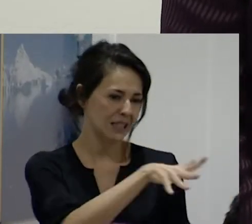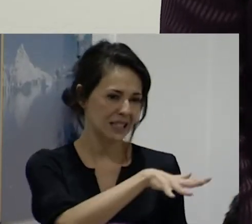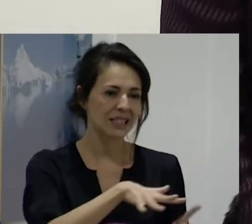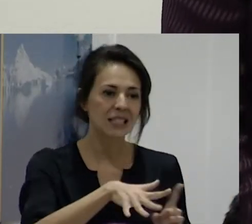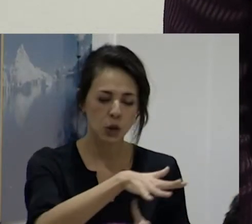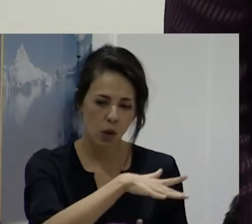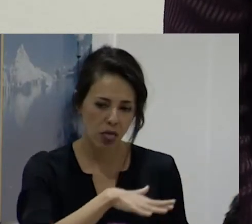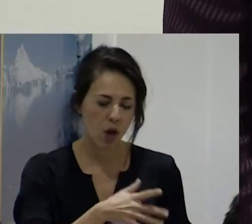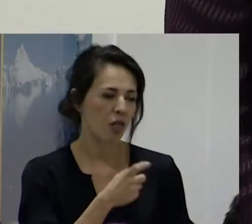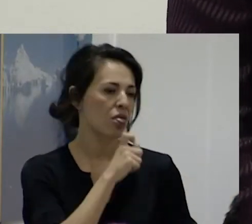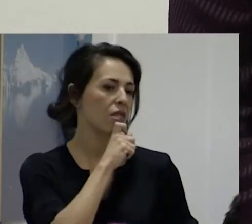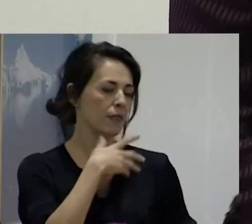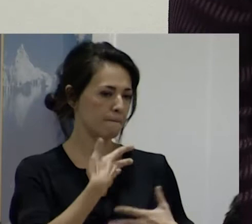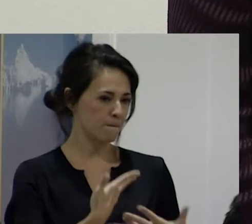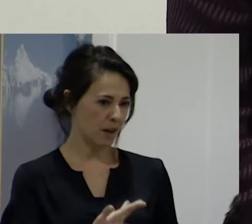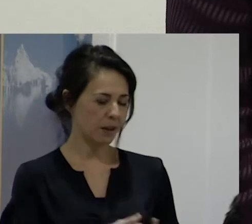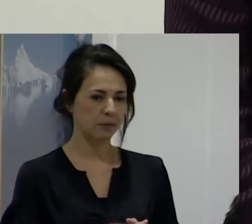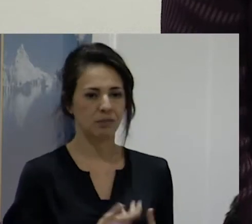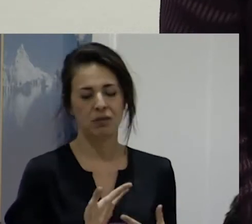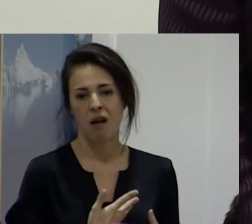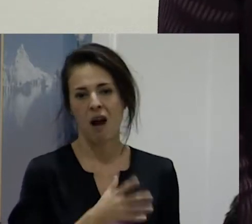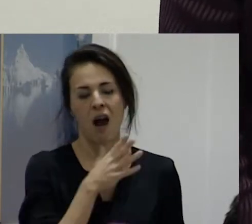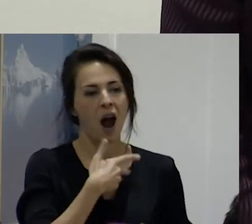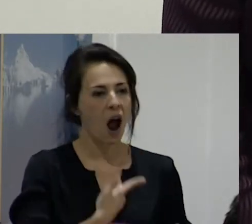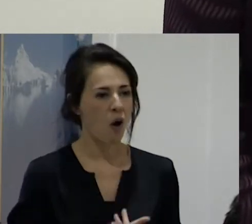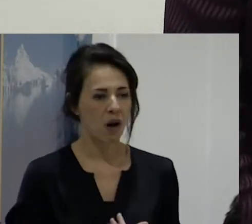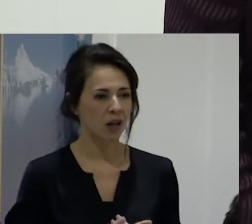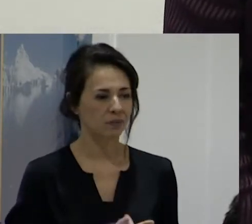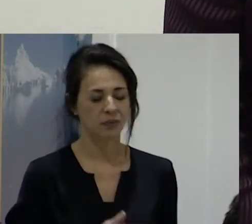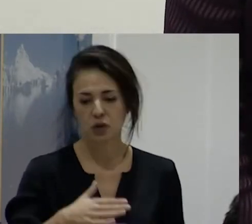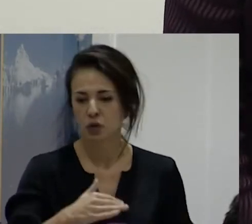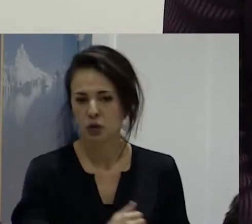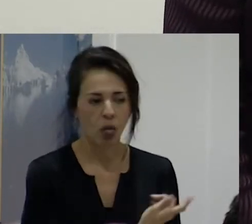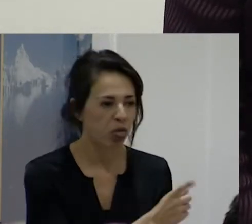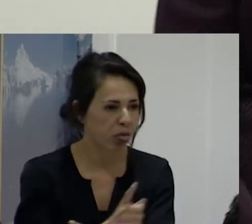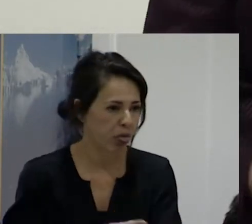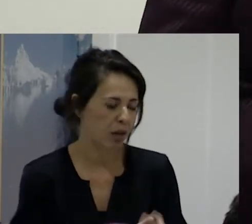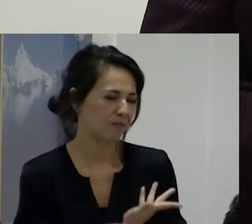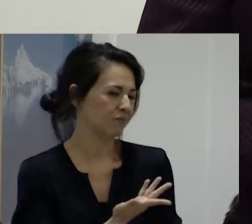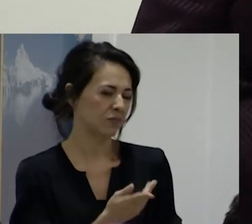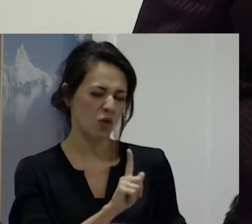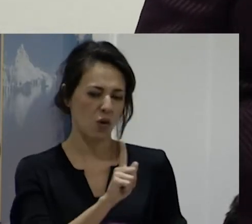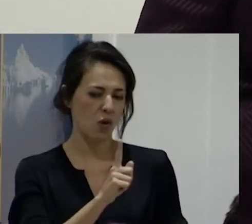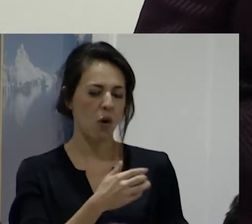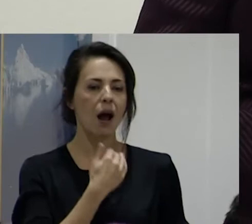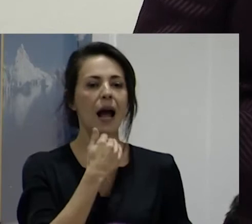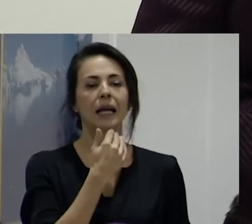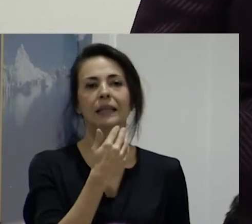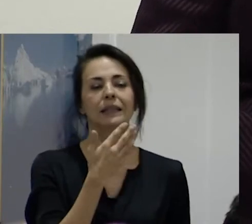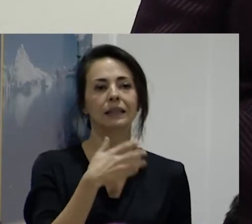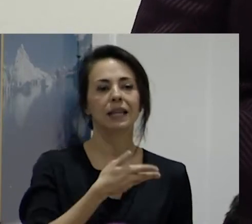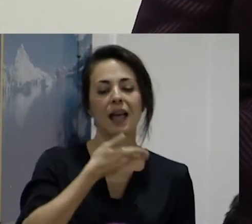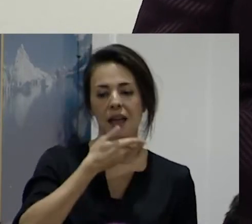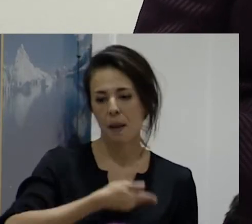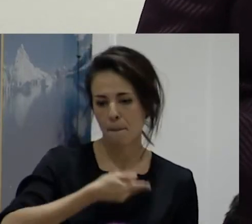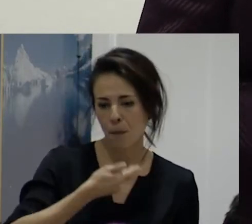un món en el que, evidentment, aquesta immediatesa ens fa no saber valorar l'esforç i les hores de treball de l'artista,